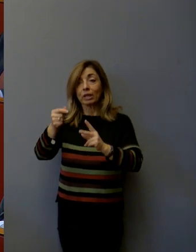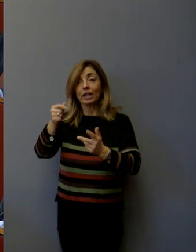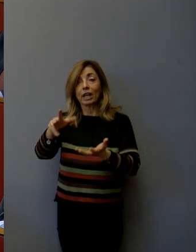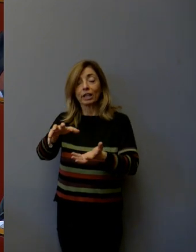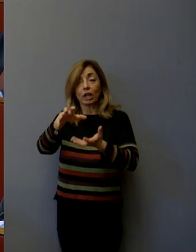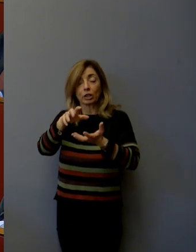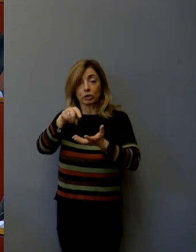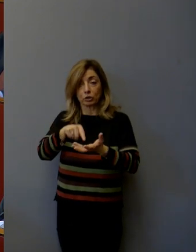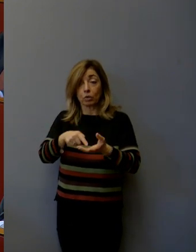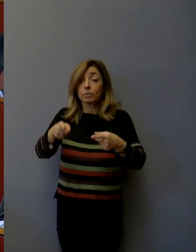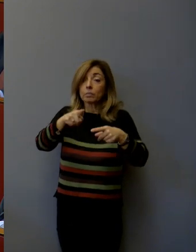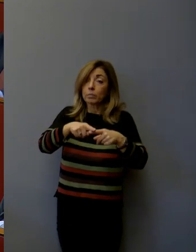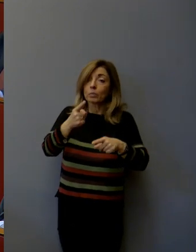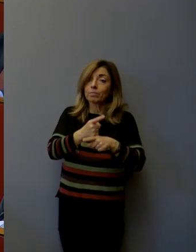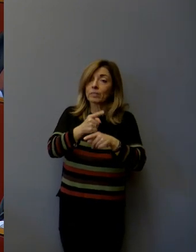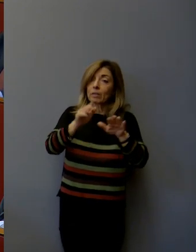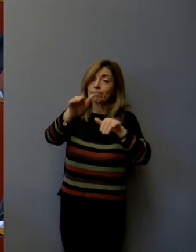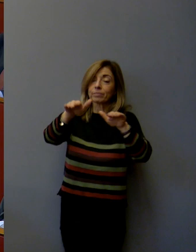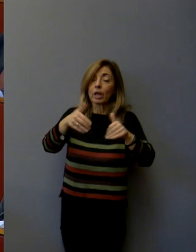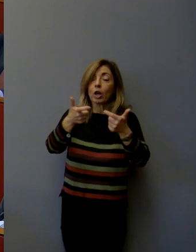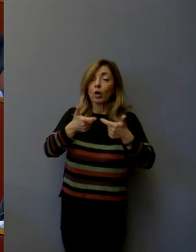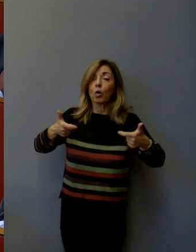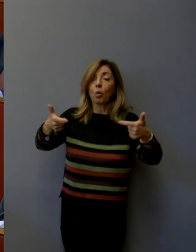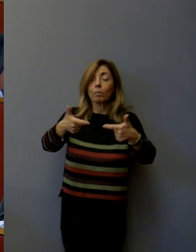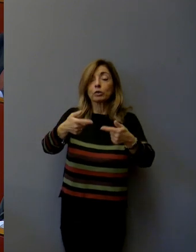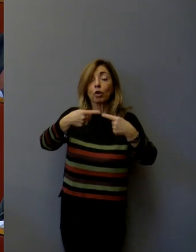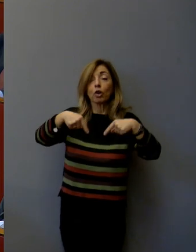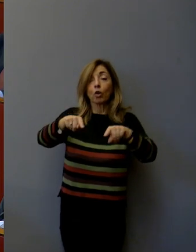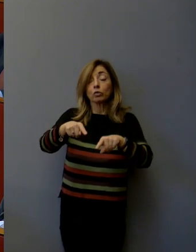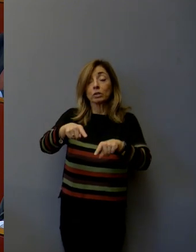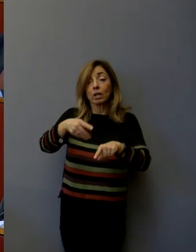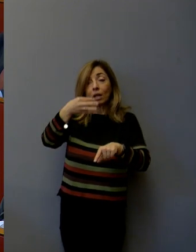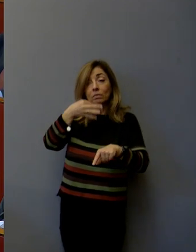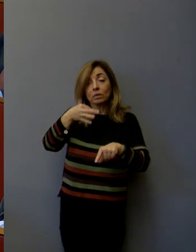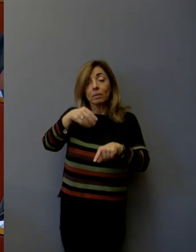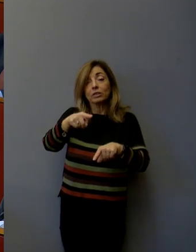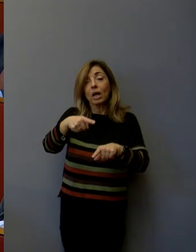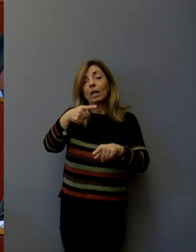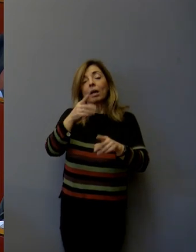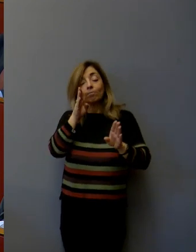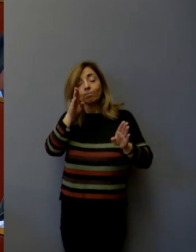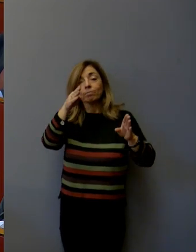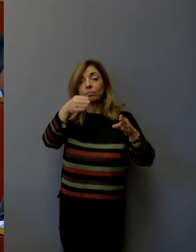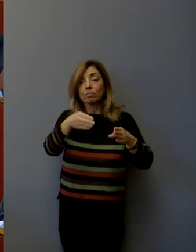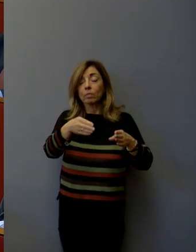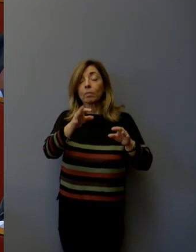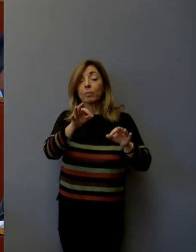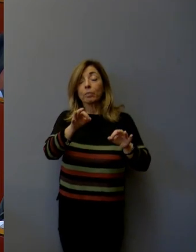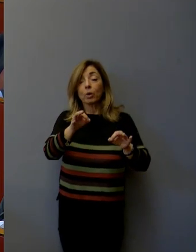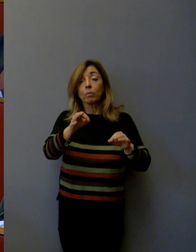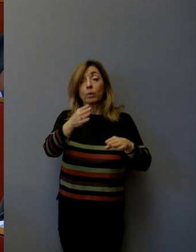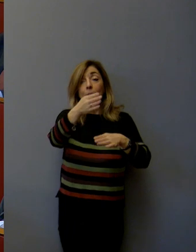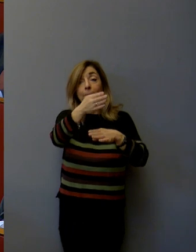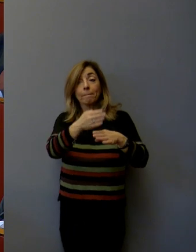commissione consiliare ad hoc su un tema specifico riguardante un pezzo specifico di Sampierdarena dove Ripeto il